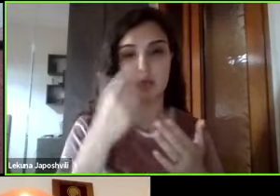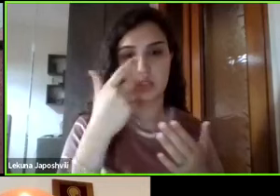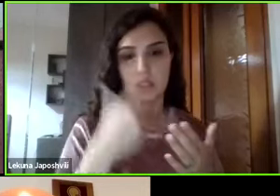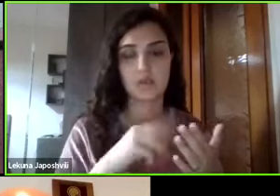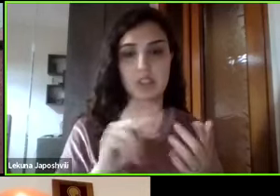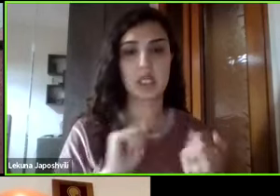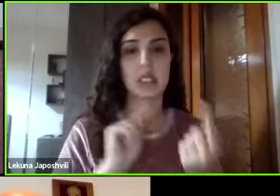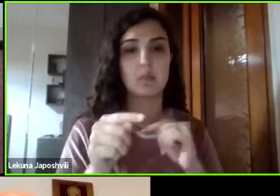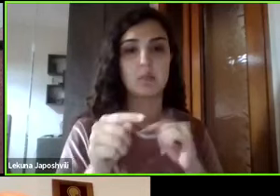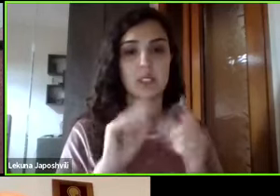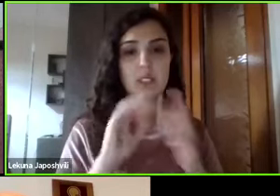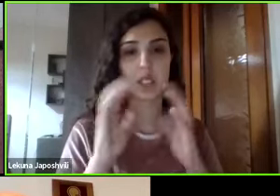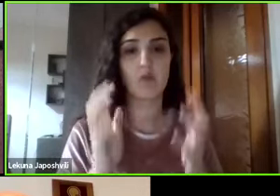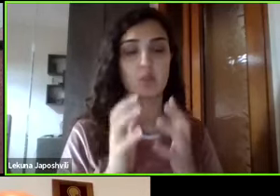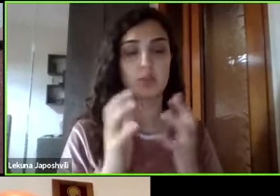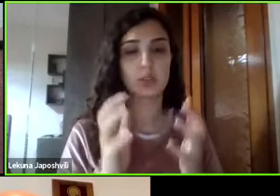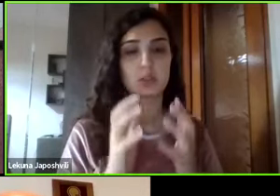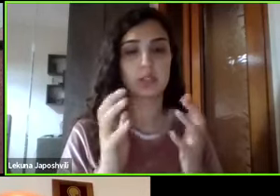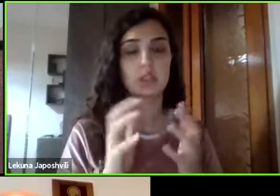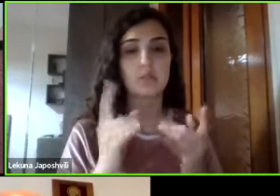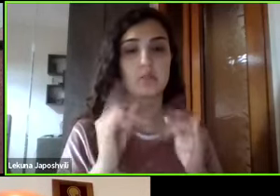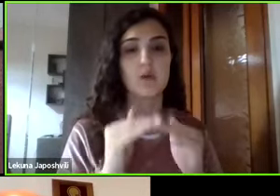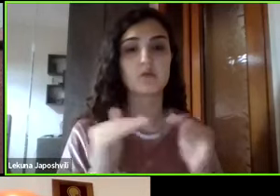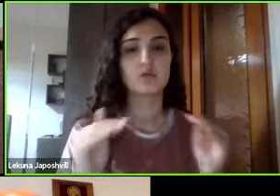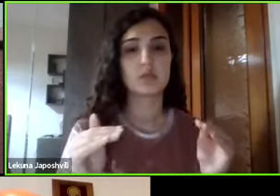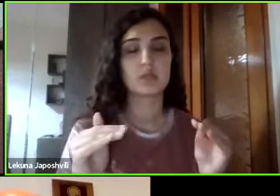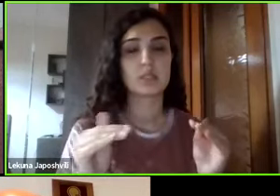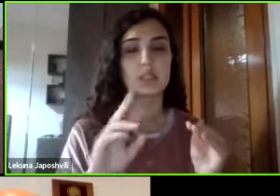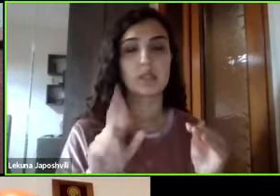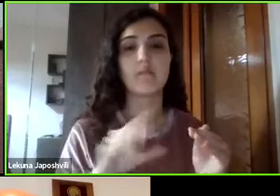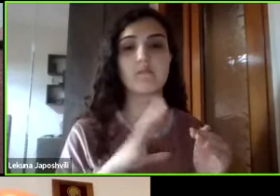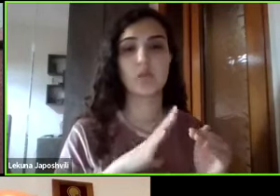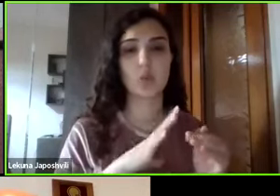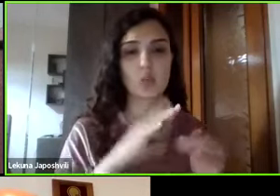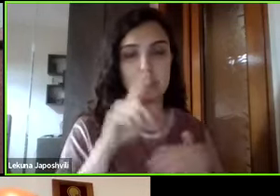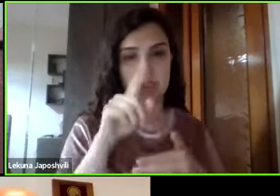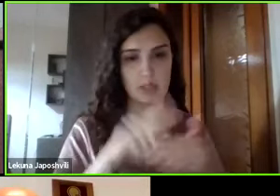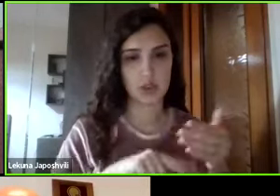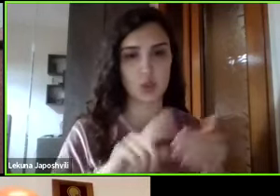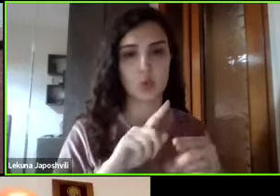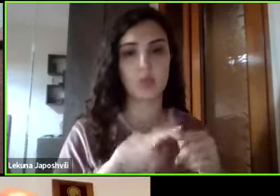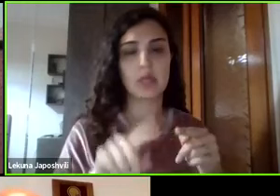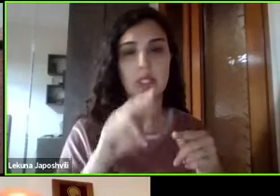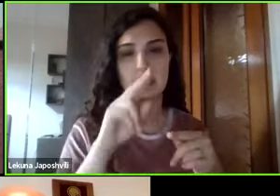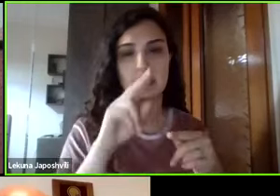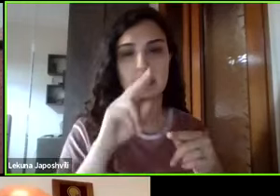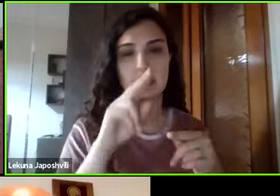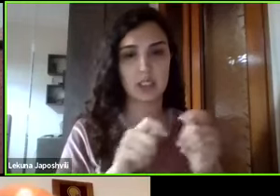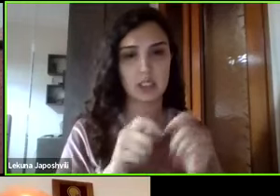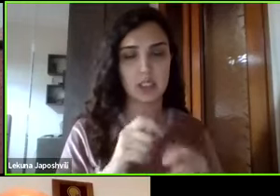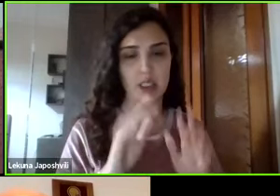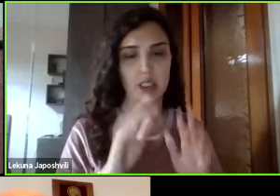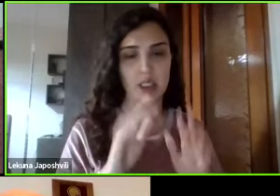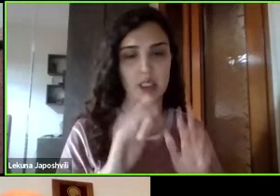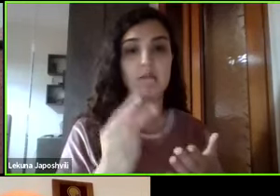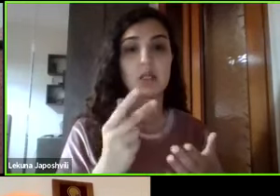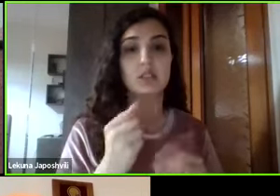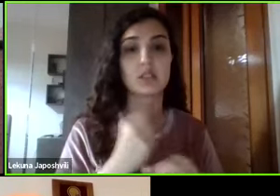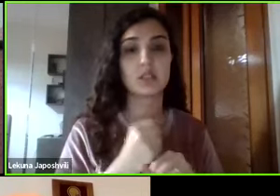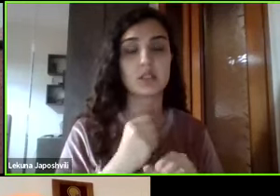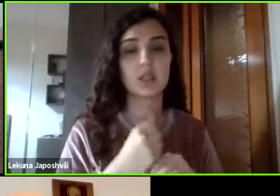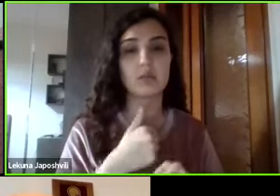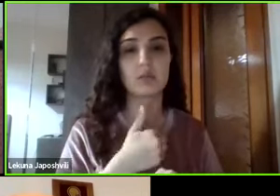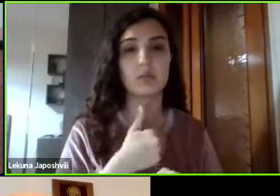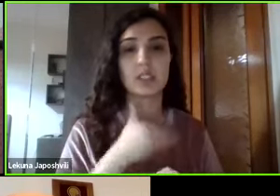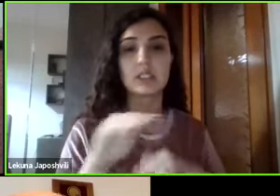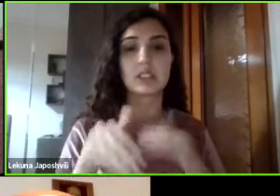ერთმანეთს. გაუთხილეთ ბავშვებს და ვიყოთ იმედით, რომ მალე წამალი შეიქმნება, შეიქმნება ვაქცინა. მე მინდა